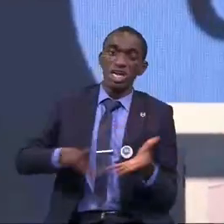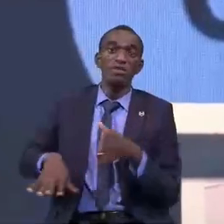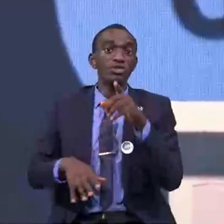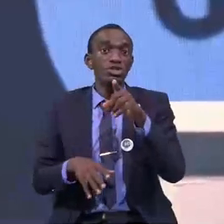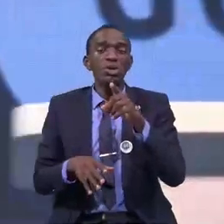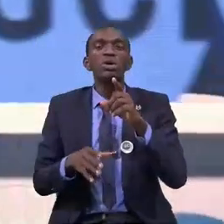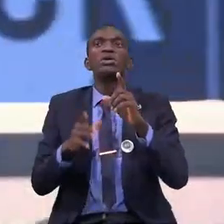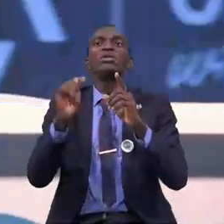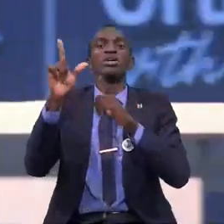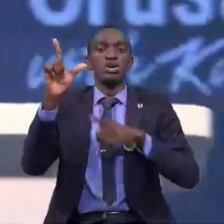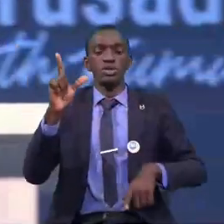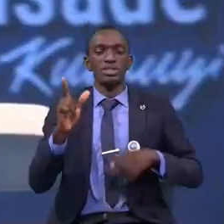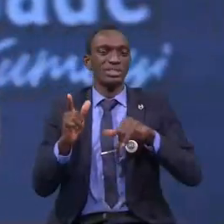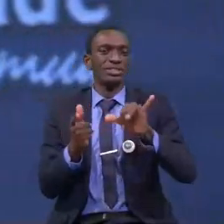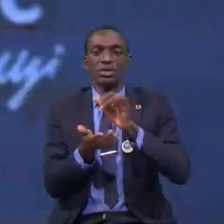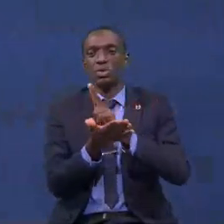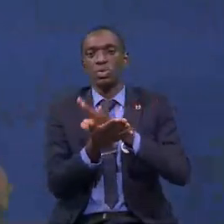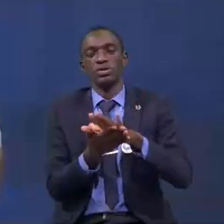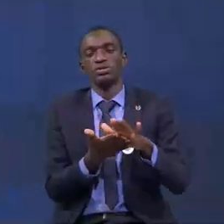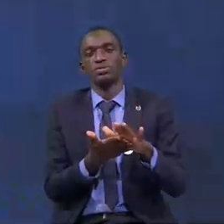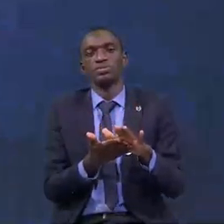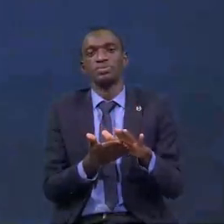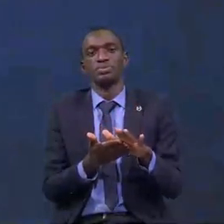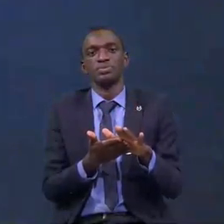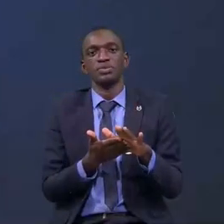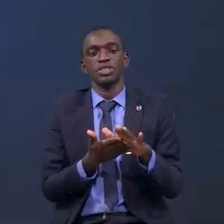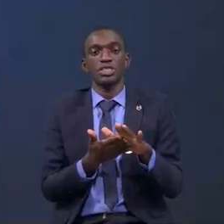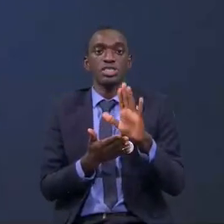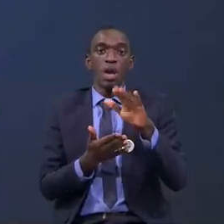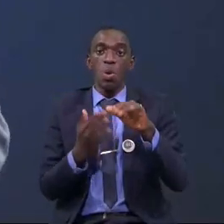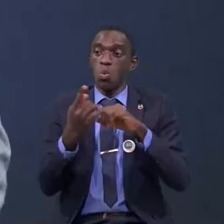Quand tes bienfaiteurs te tournent le dos, Dieu est toujours saint.